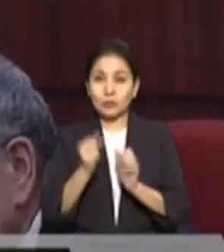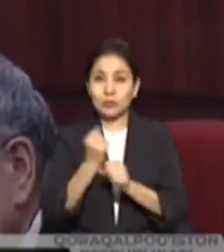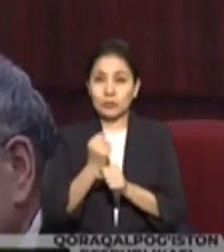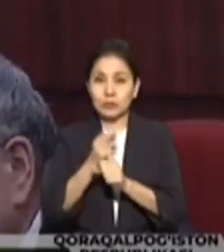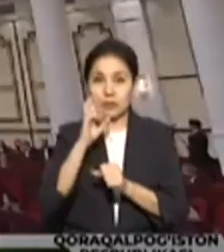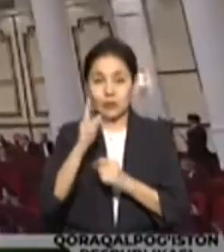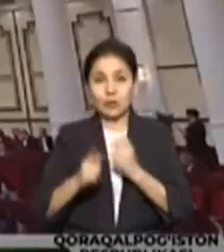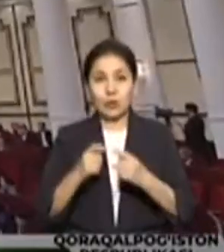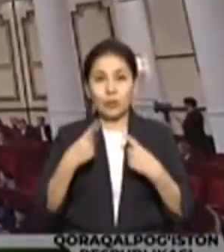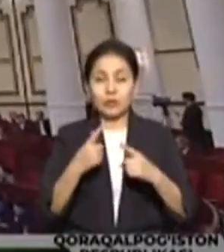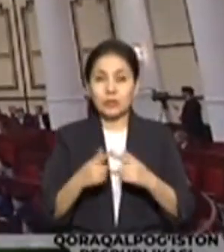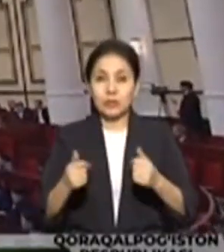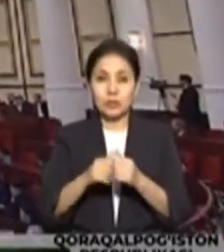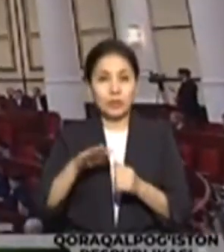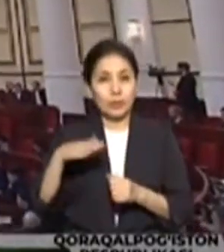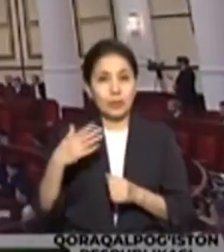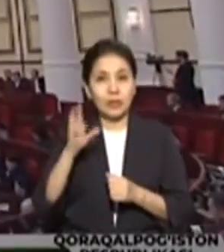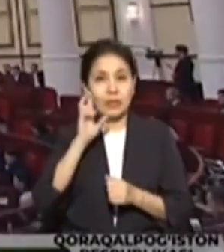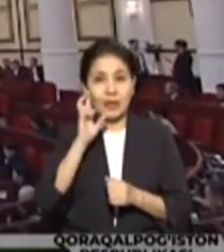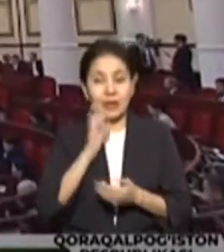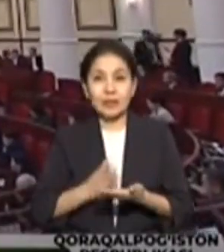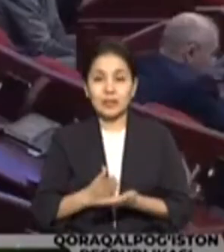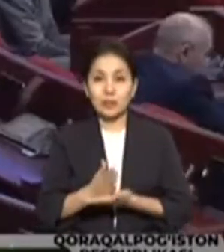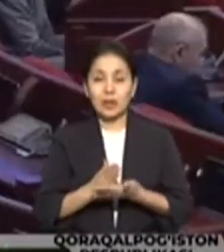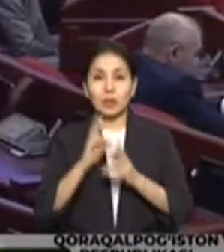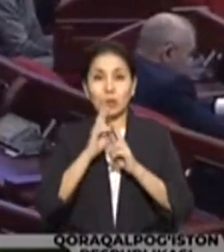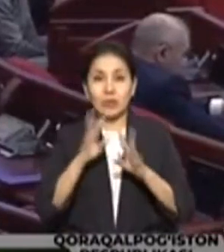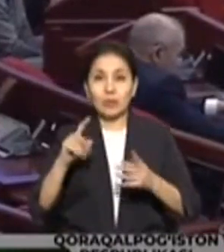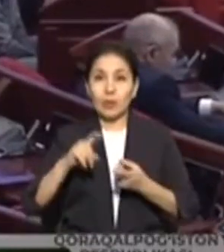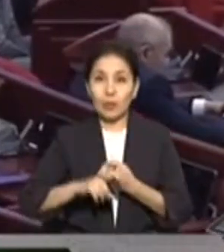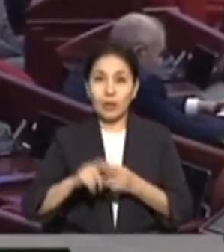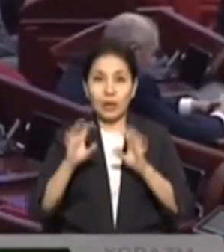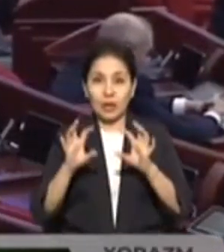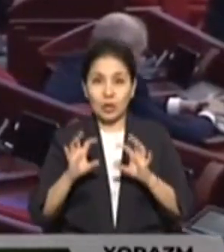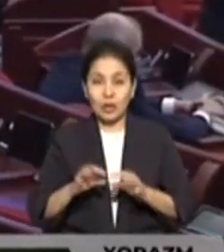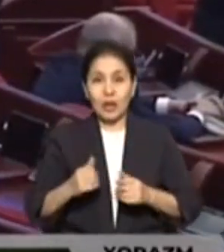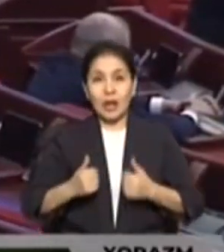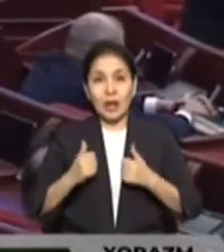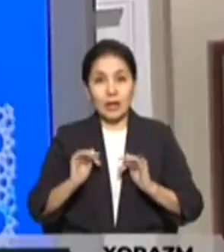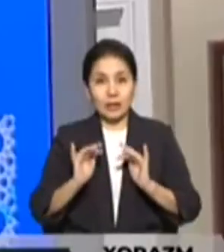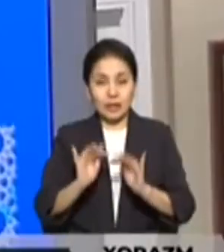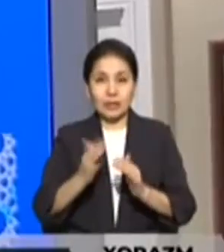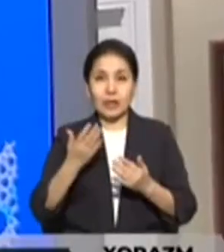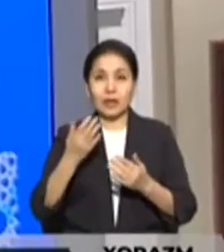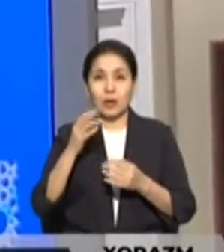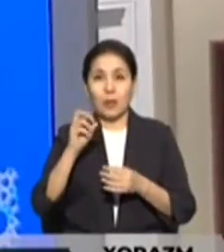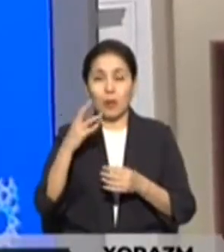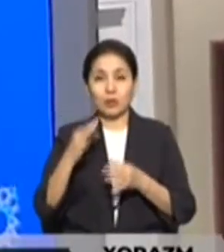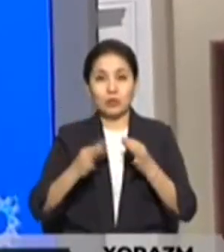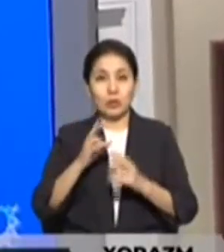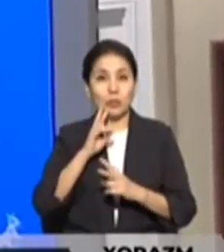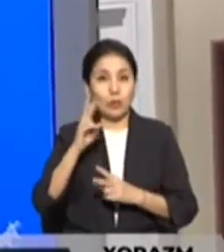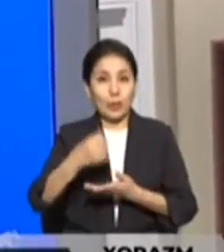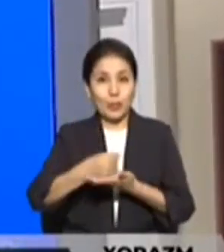davlat organlari va boshqa tashkilotlar tomonidan davlat xizmatlarini ko'rsatish bilan bog'liq qarorlari, harakatlari ustidan ma'muriy sudlarga murojaat